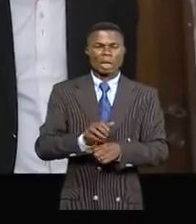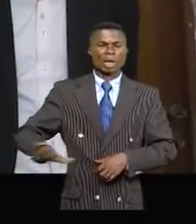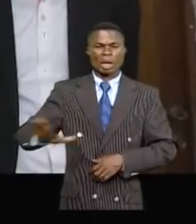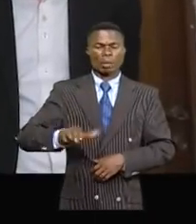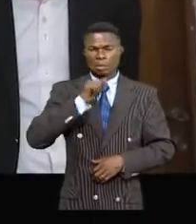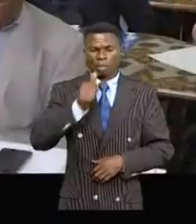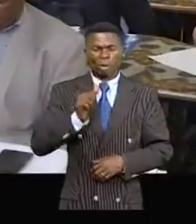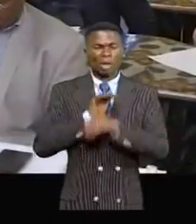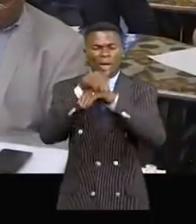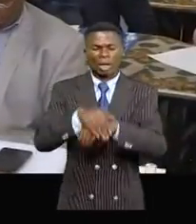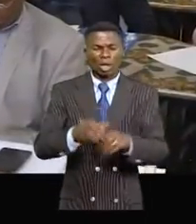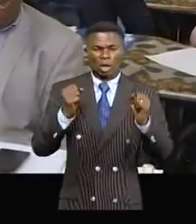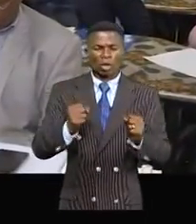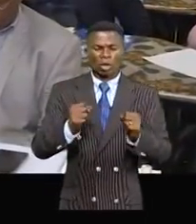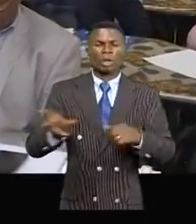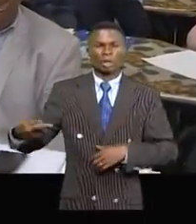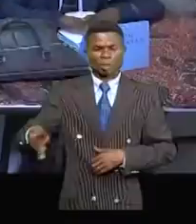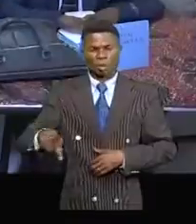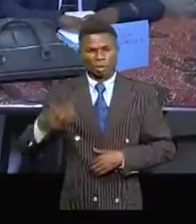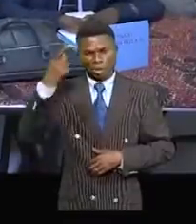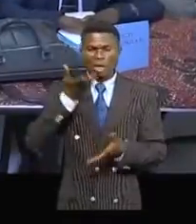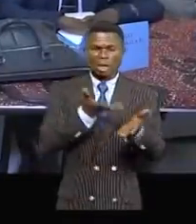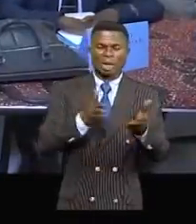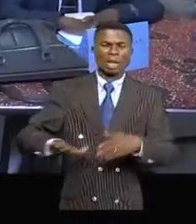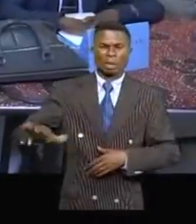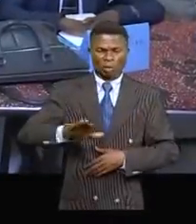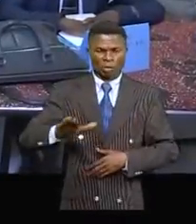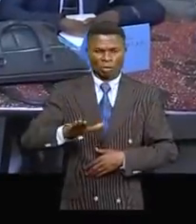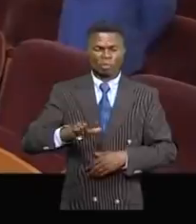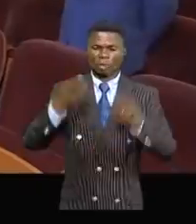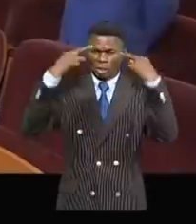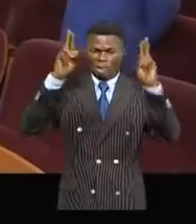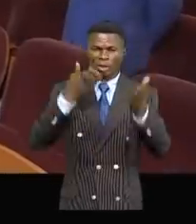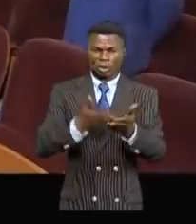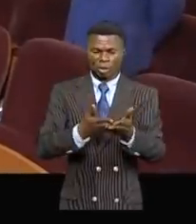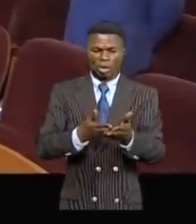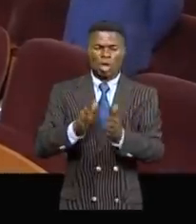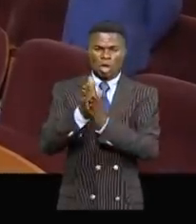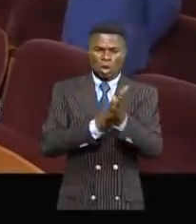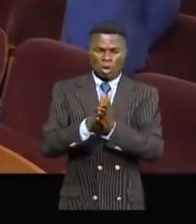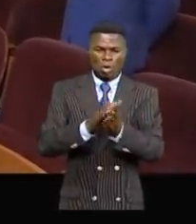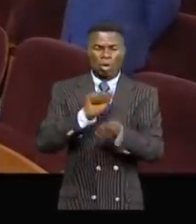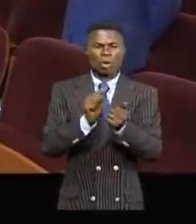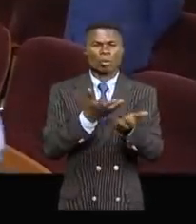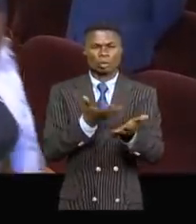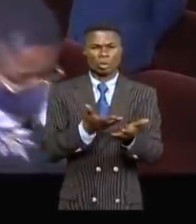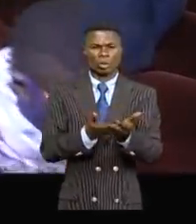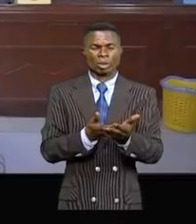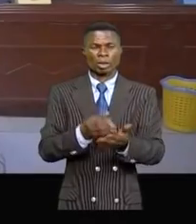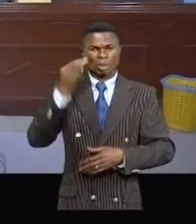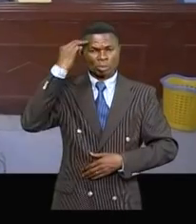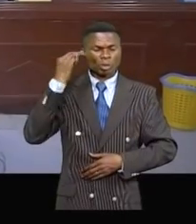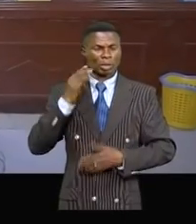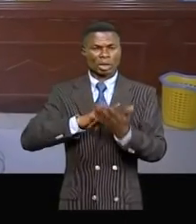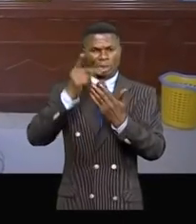nationale. L'engagement ferme des provinces pourrait aider le pays à les atteindre. Préoccupé par cette situation, le ministère